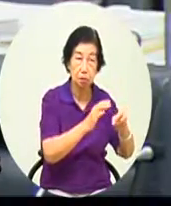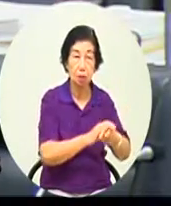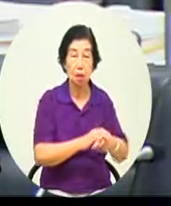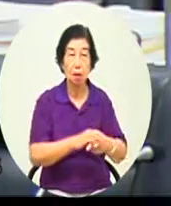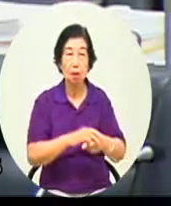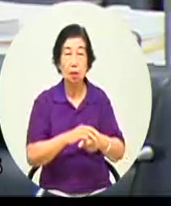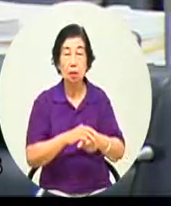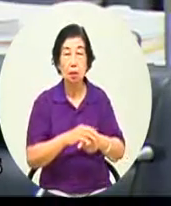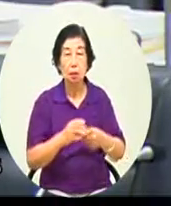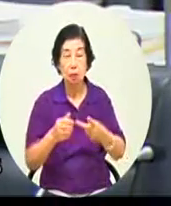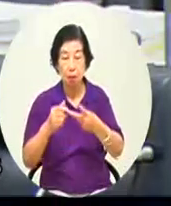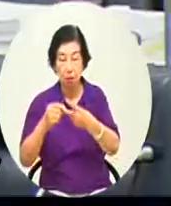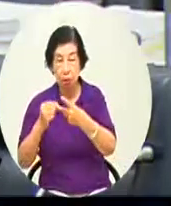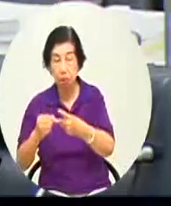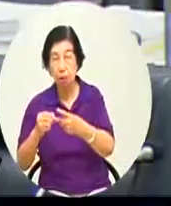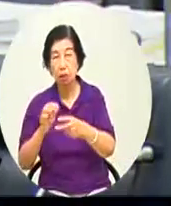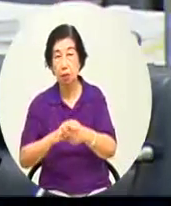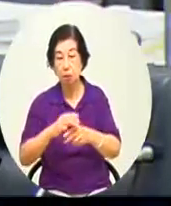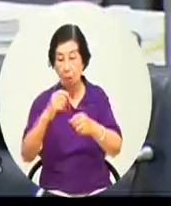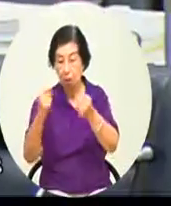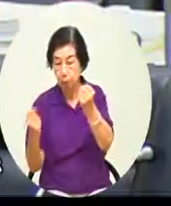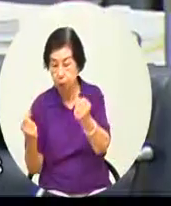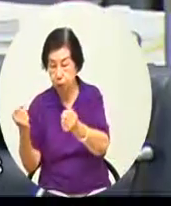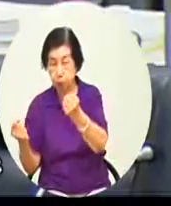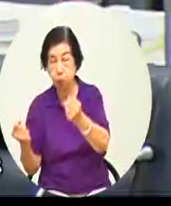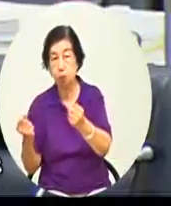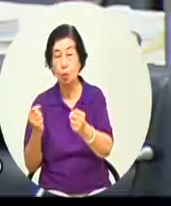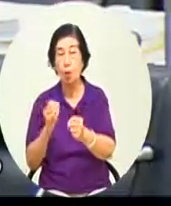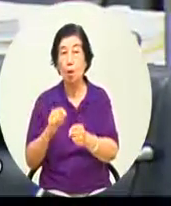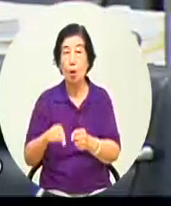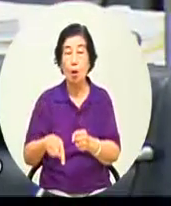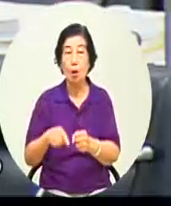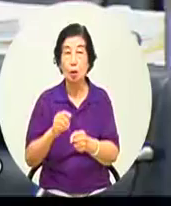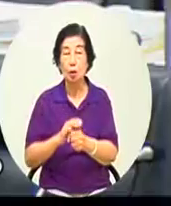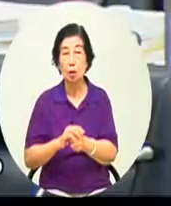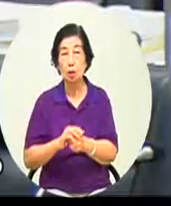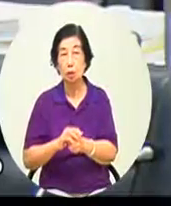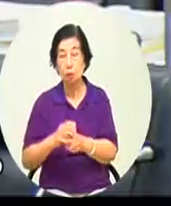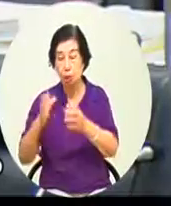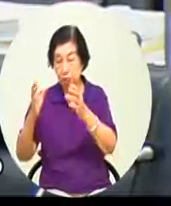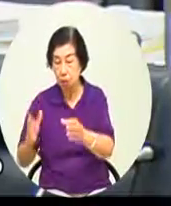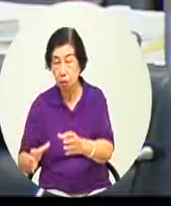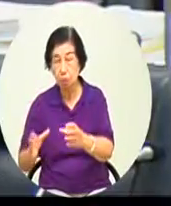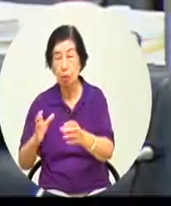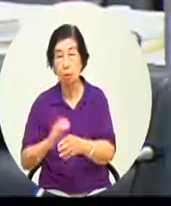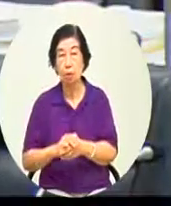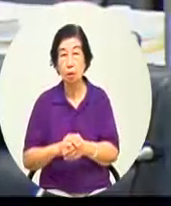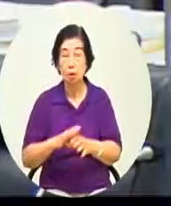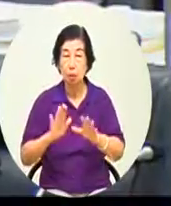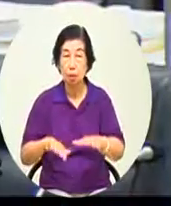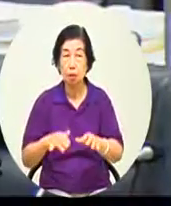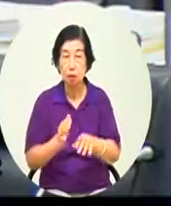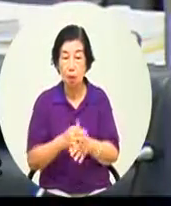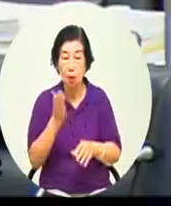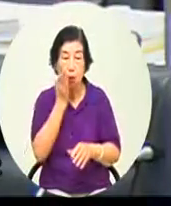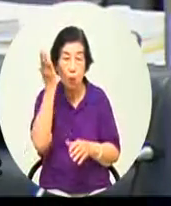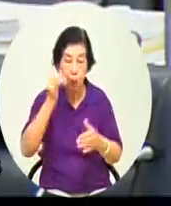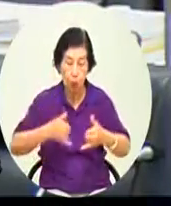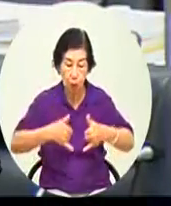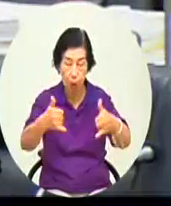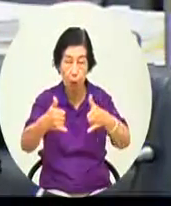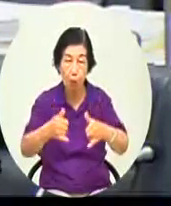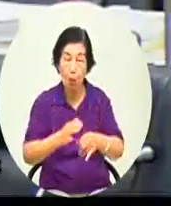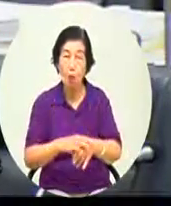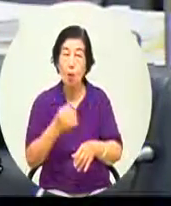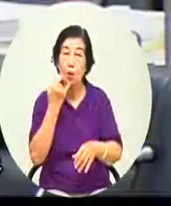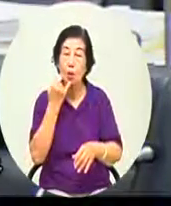哦，因为着要叫这车队也不掉呀，没叫车我袂当，那可能我现在顺路我可以载一名乘客，可是规定不